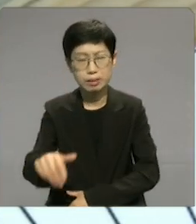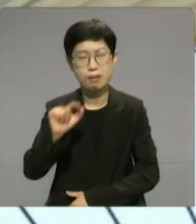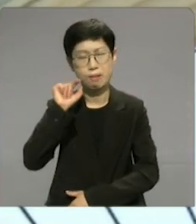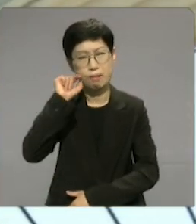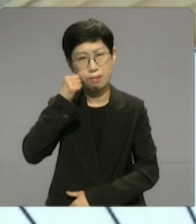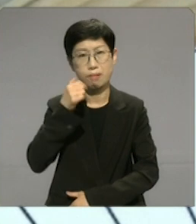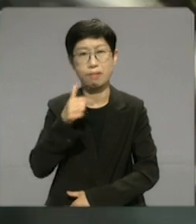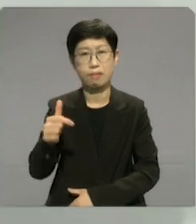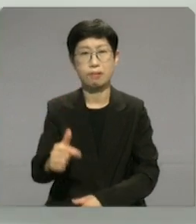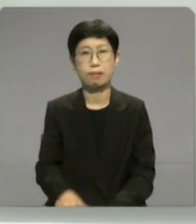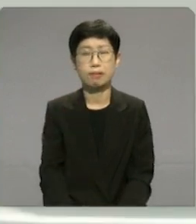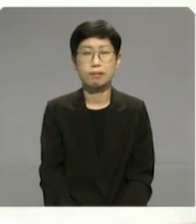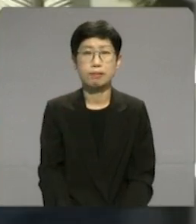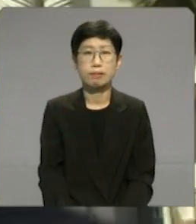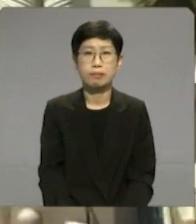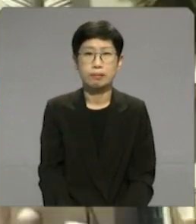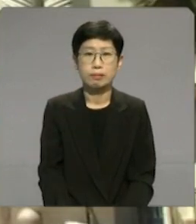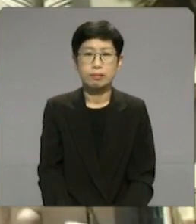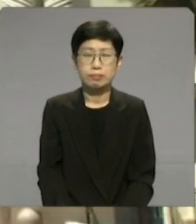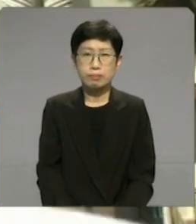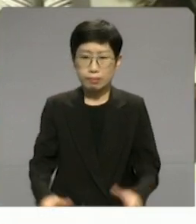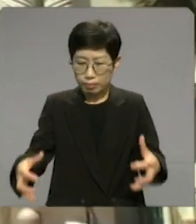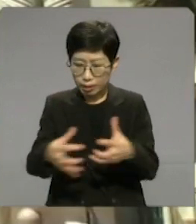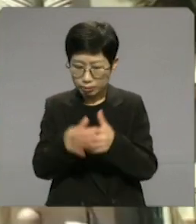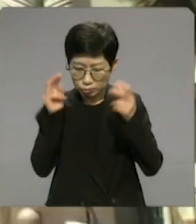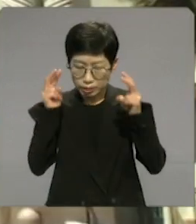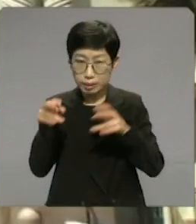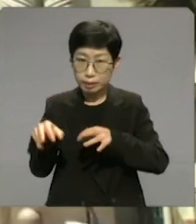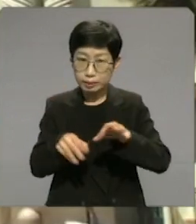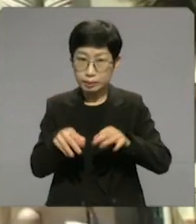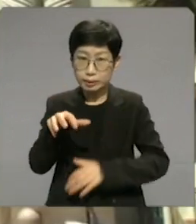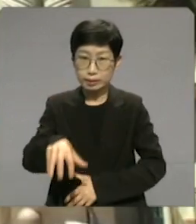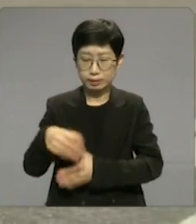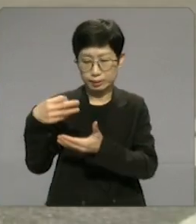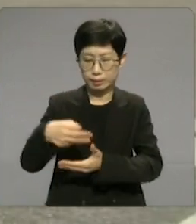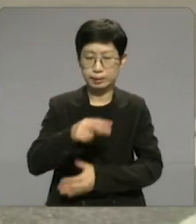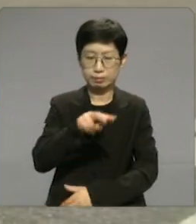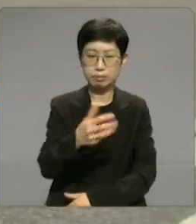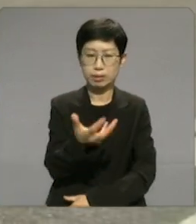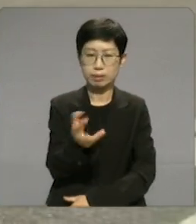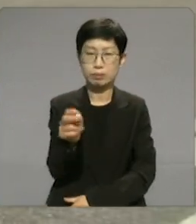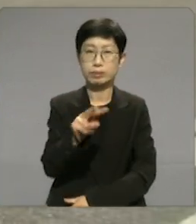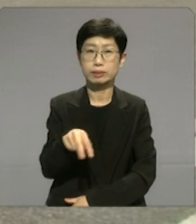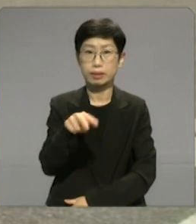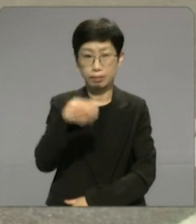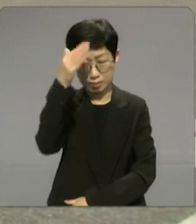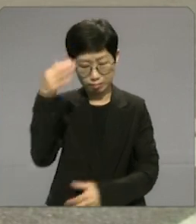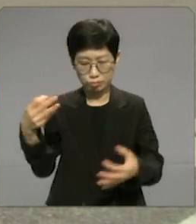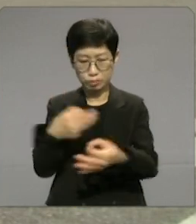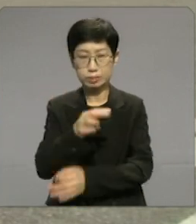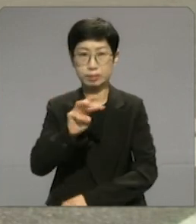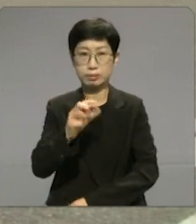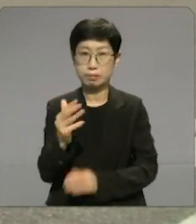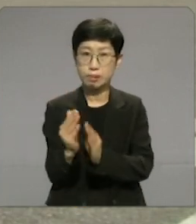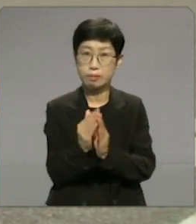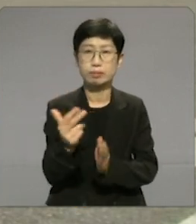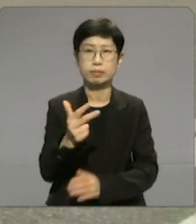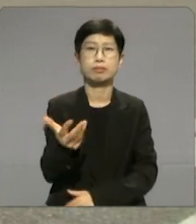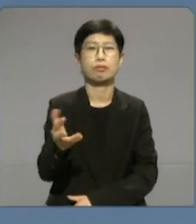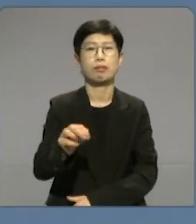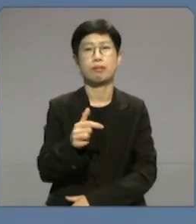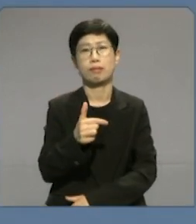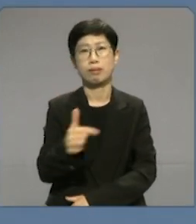어려움을 겪어왔습니다. 합병회사의 시장 가치는 280억 달러, 우리 돈으로 38조 7천억 원에 이를